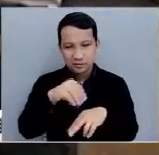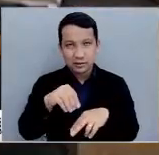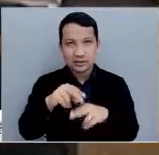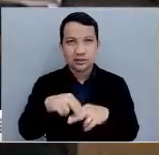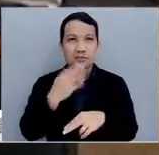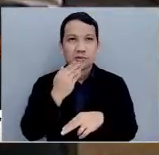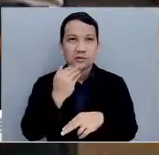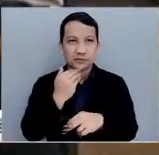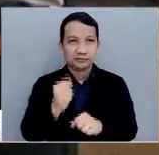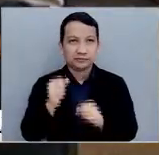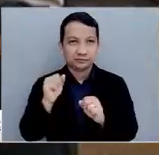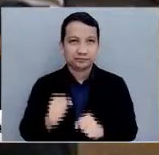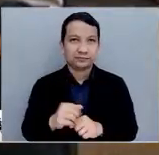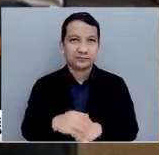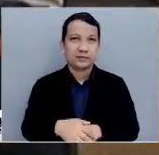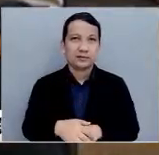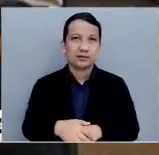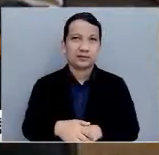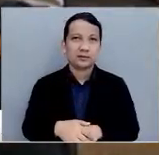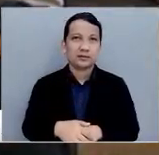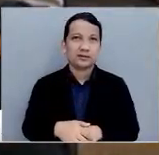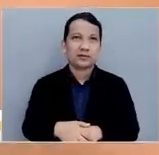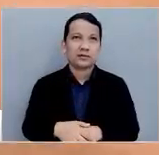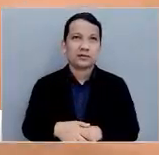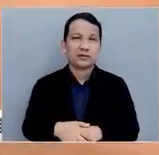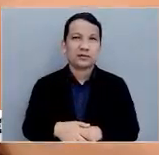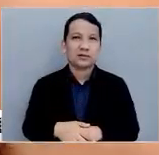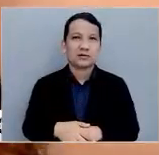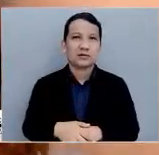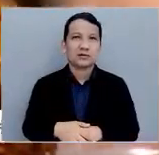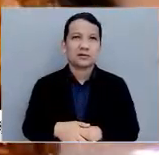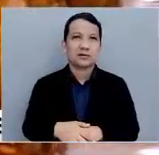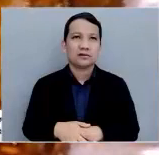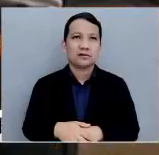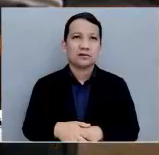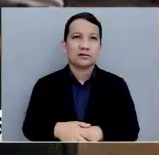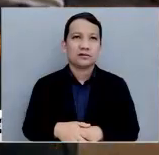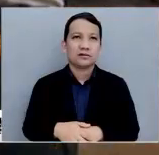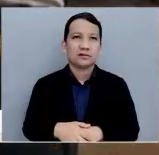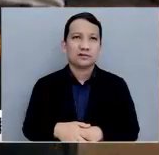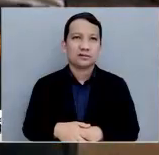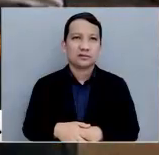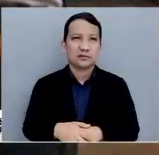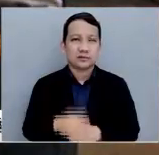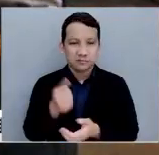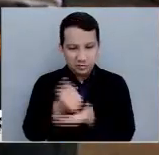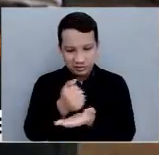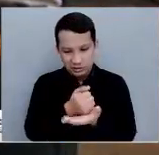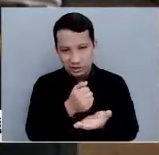tamis kahit pa paano, no? At yung garlic. Nalasaan mo yung garlic talaga.